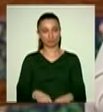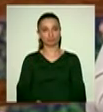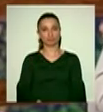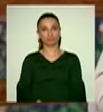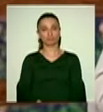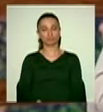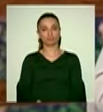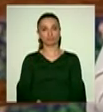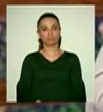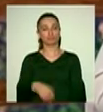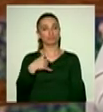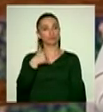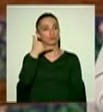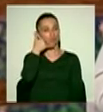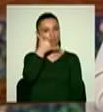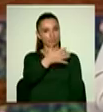შემდეგ.